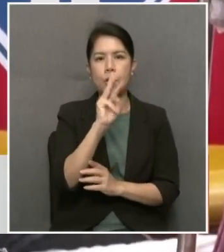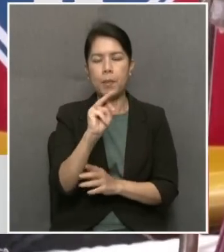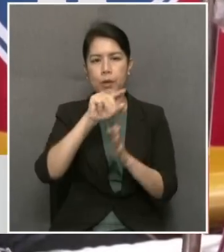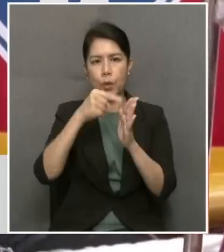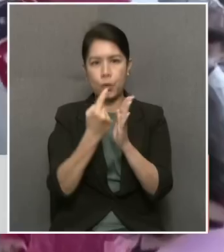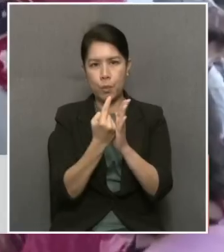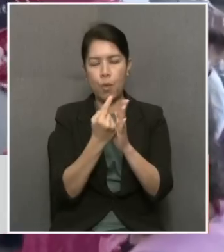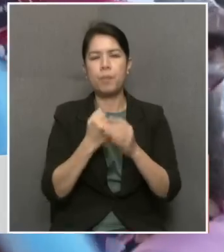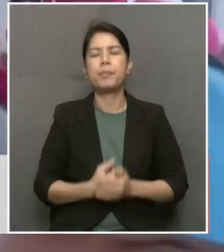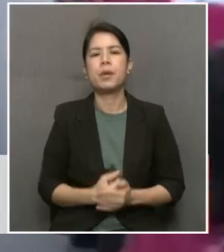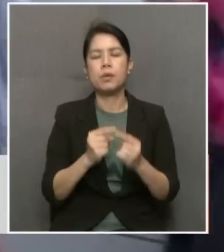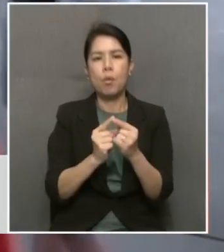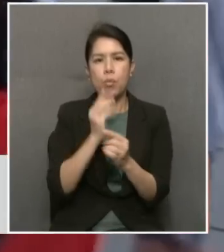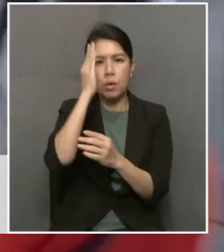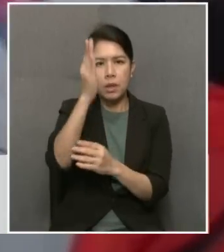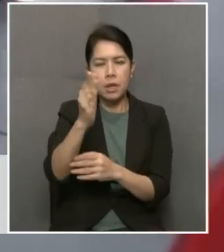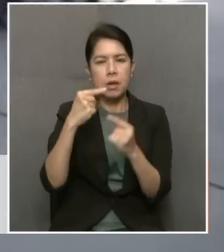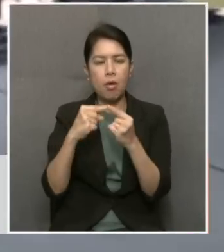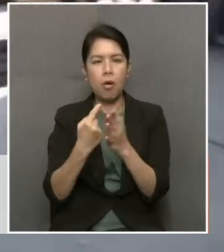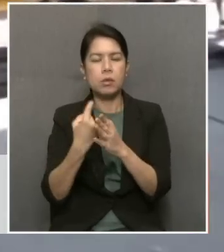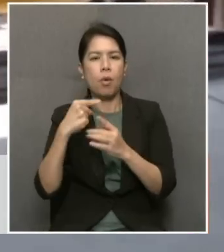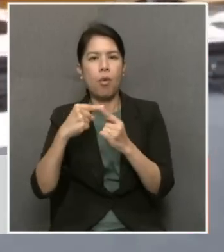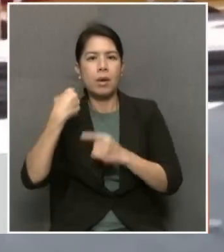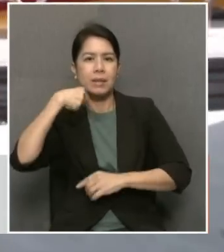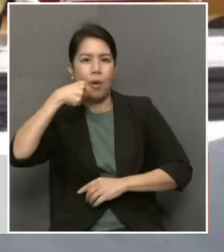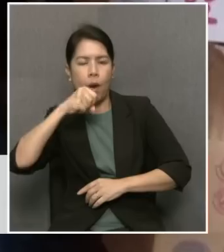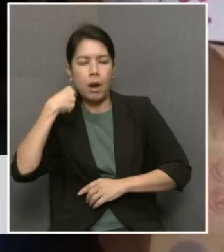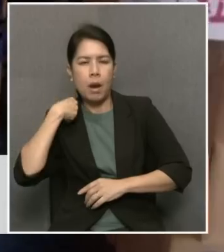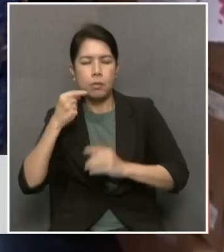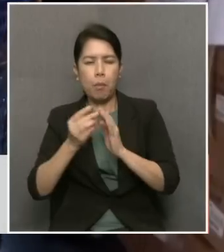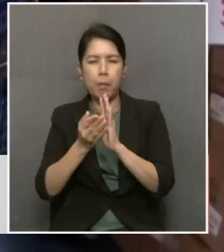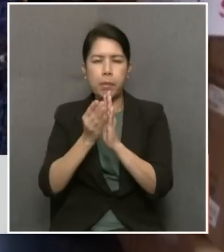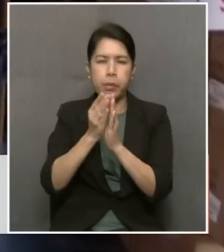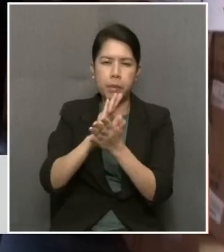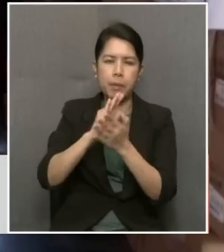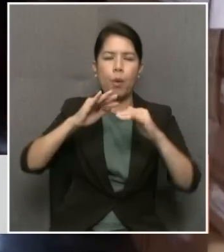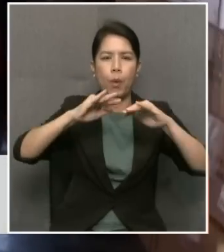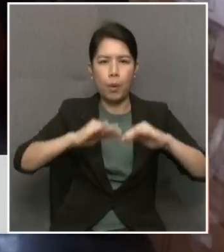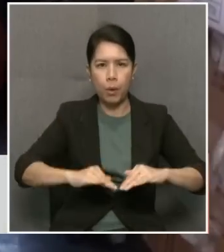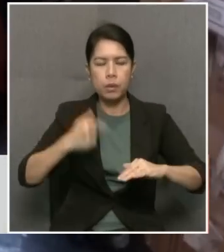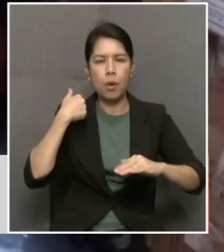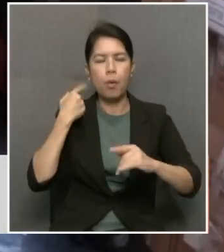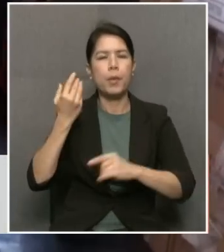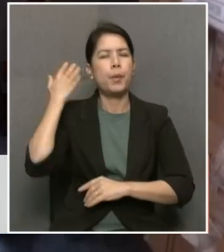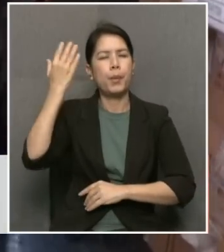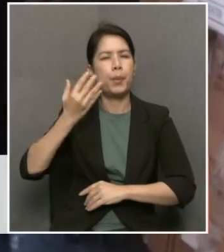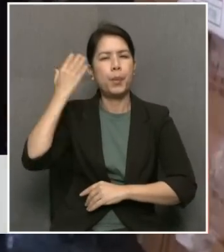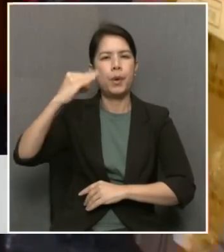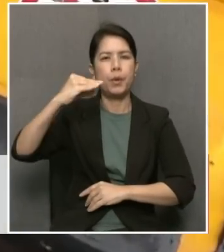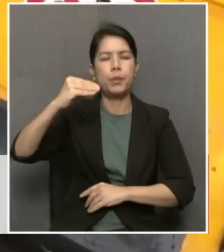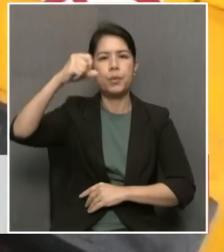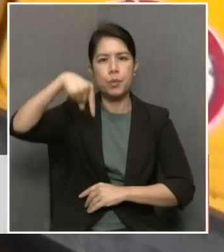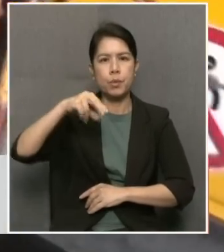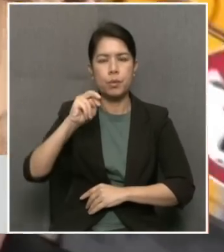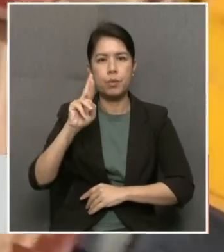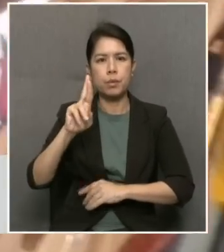ต้หวันในวันพรุ่งนี้และหลังจากผ่านไต้หวันแล้วคาดว่าโคอินุจะอ่อนกำลังลงเป็นพายุโซนร้อนกำลังแรงความเร็วลมจะล